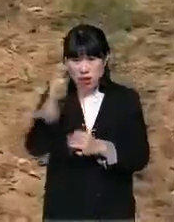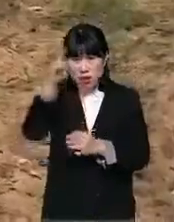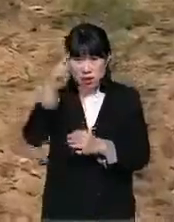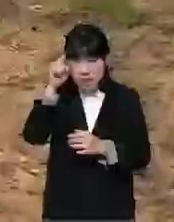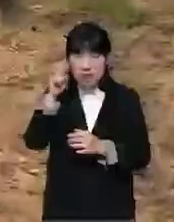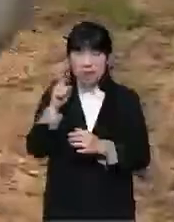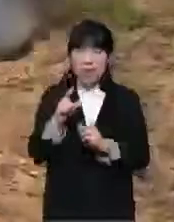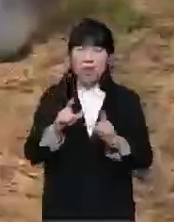kbc 임소영 입니다